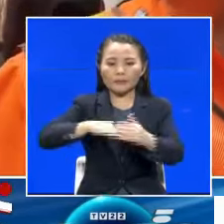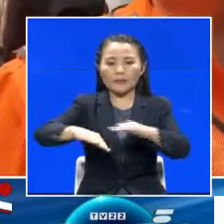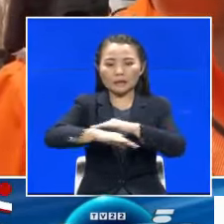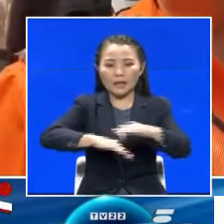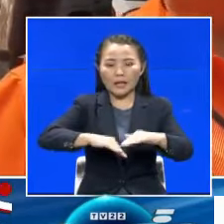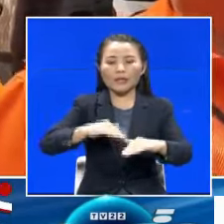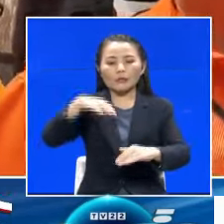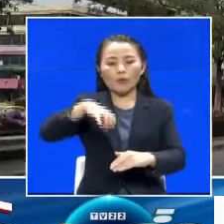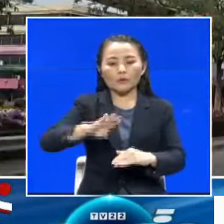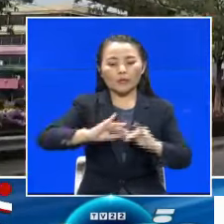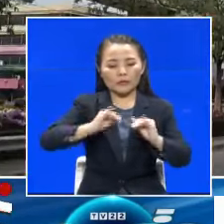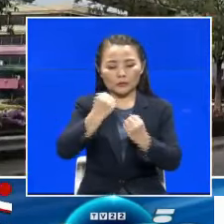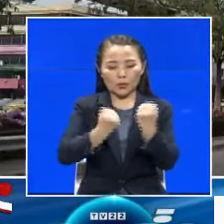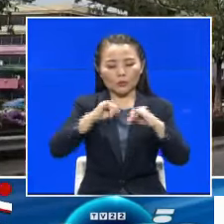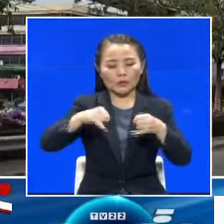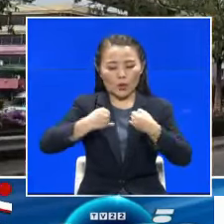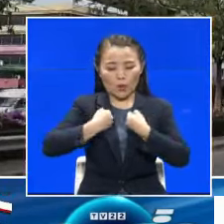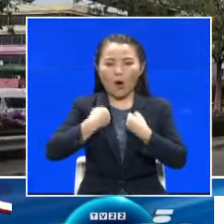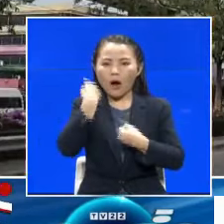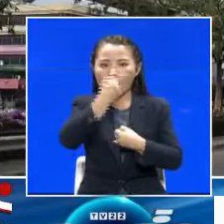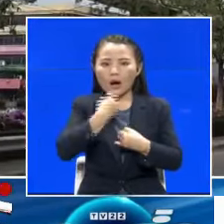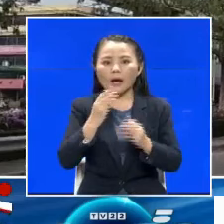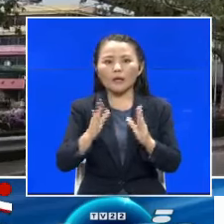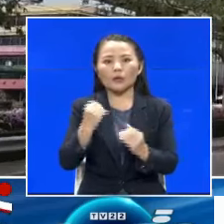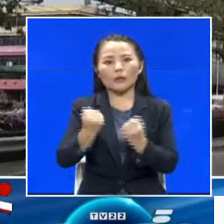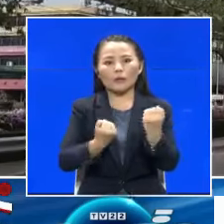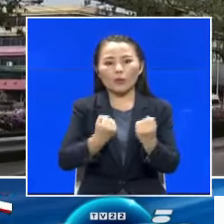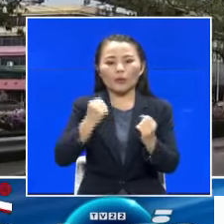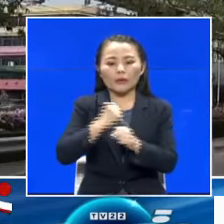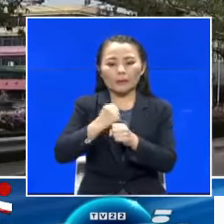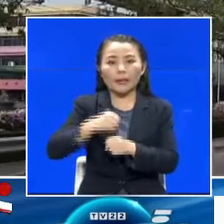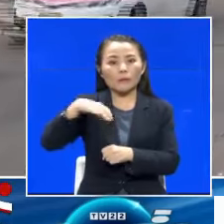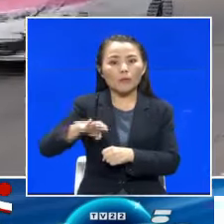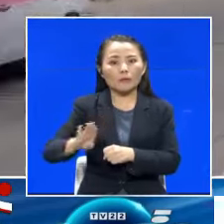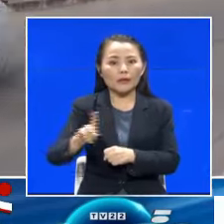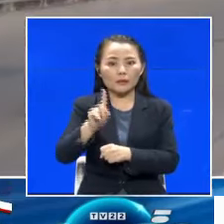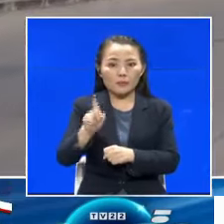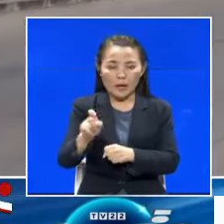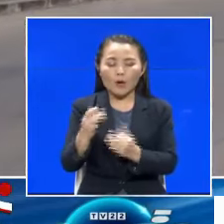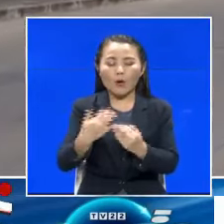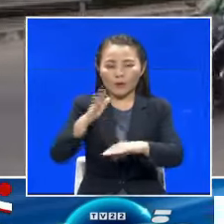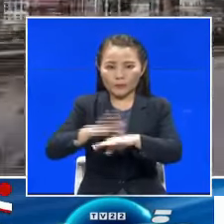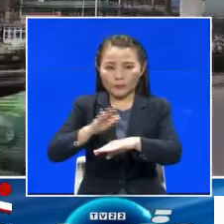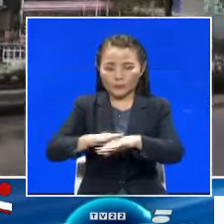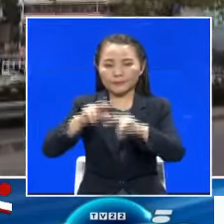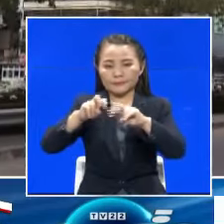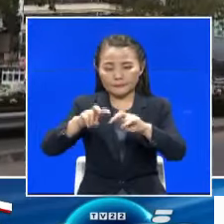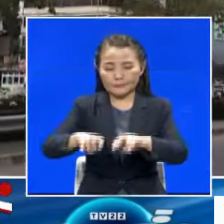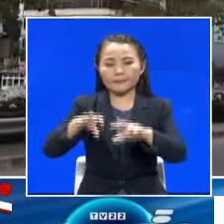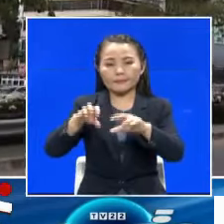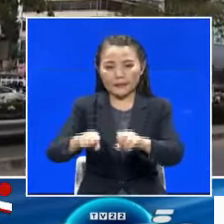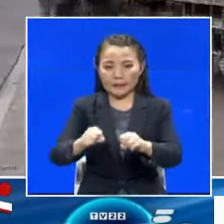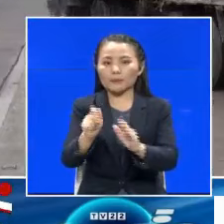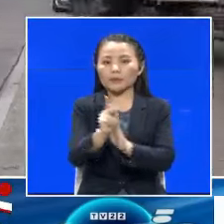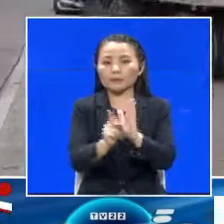บริษัททางเจ้าของรถนะคะว่าผู้ที่ขับขี่รถคันนี้เนี่ยเป็นพนักงานของบริษัทหรือไม่เพื่อติดตามตัวคนขับคนดังกล่าวมา